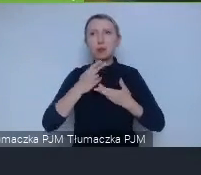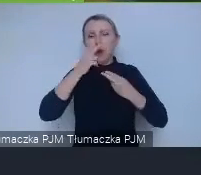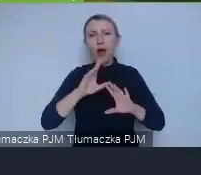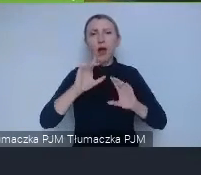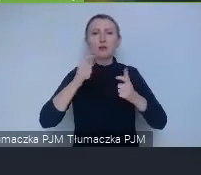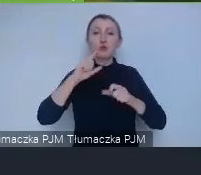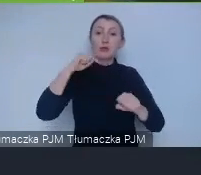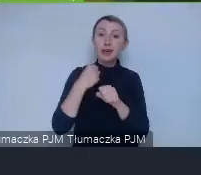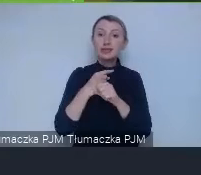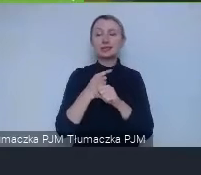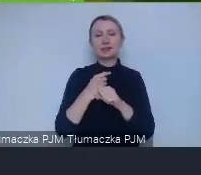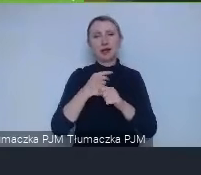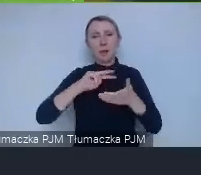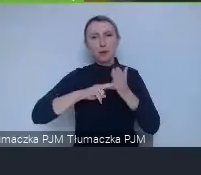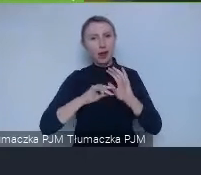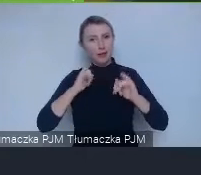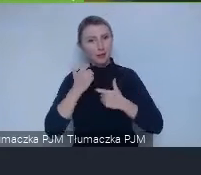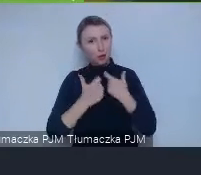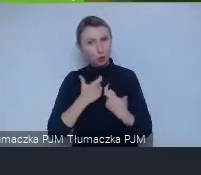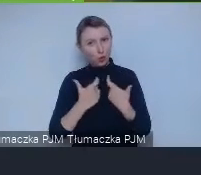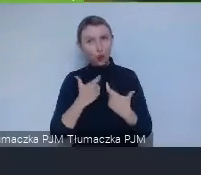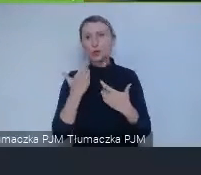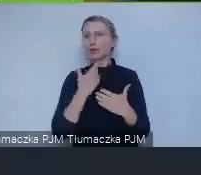decyzji strategicznych, nie tylko tych właśnie